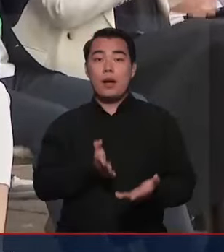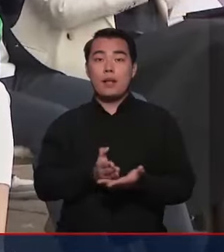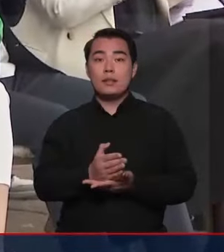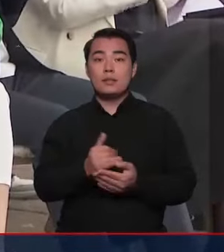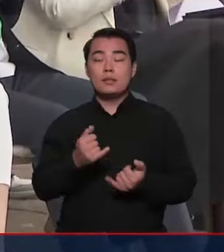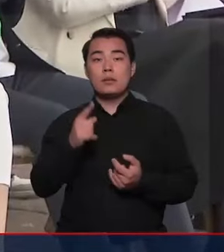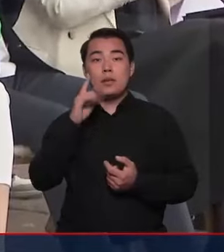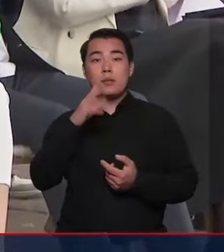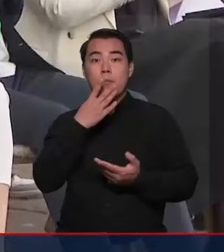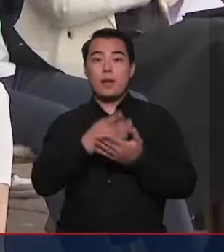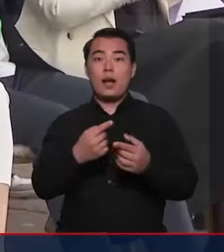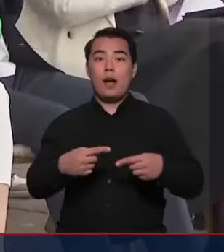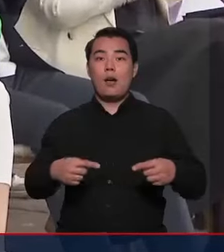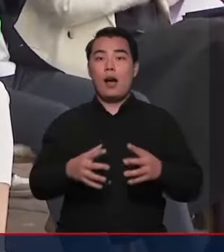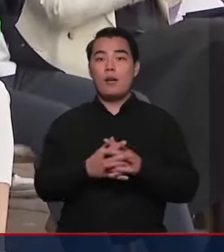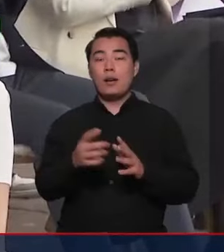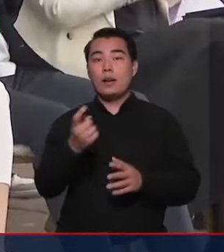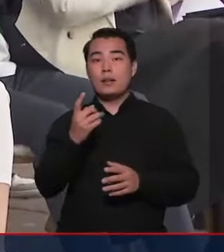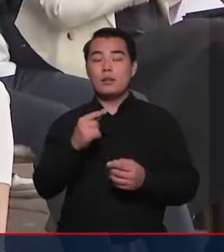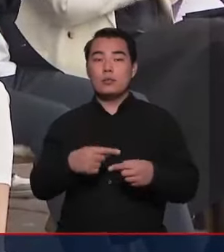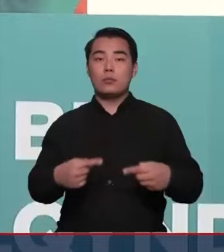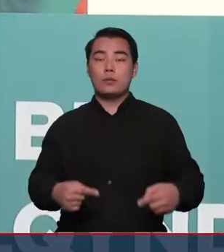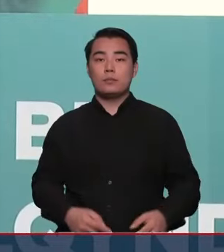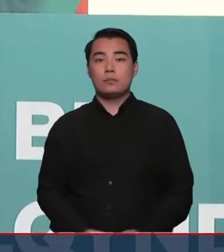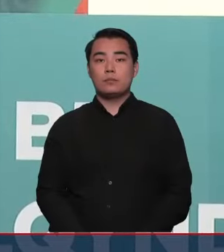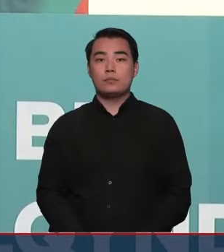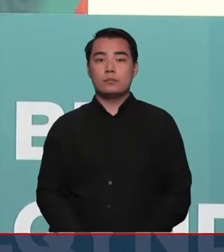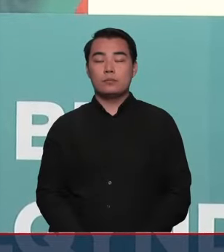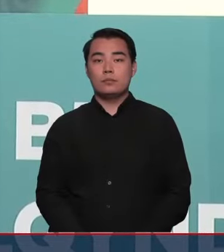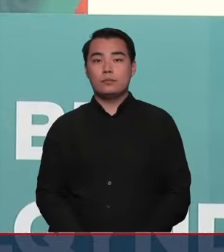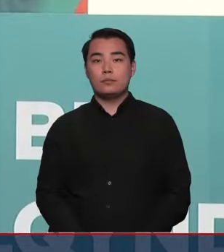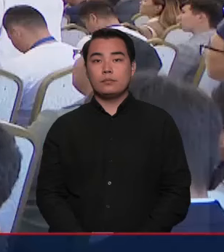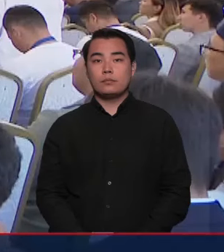креативной индустрии в сельских районах и другие.